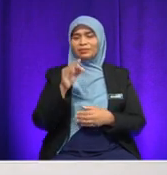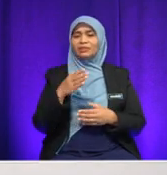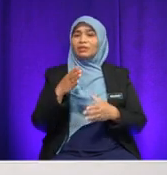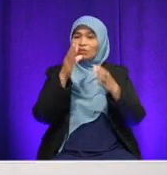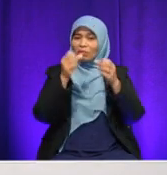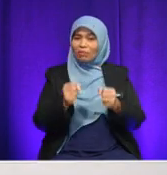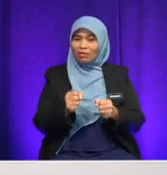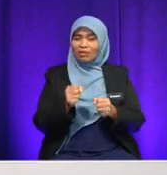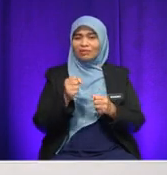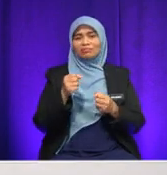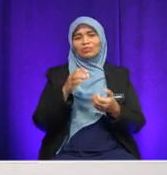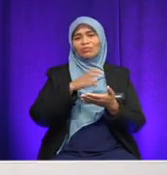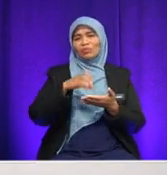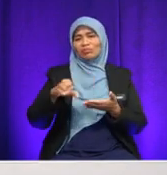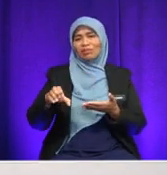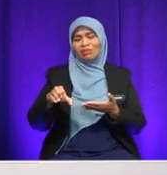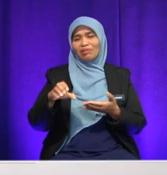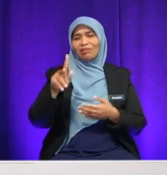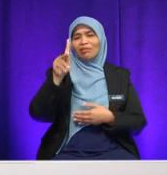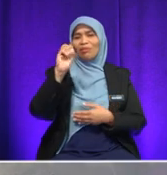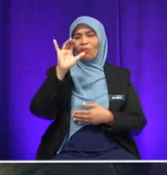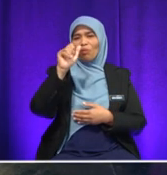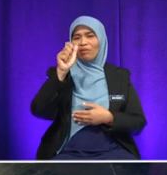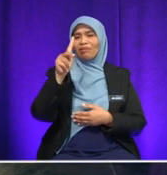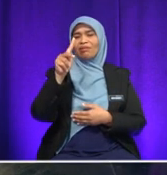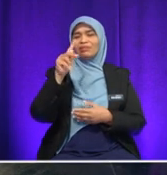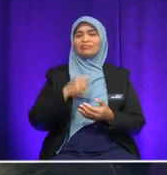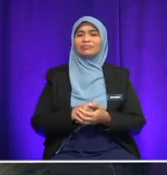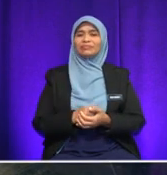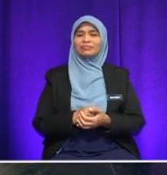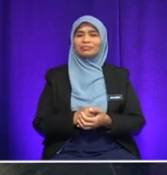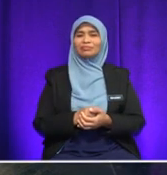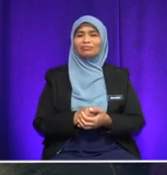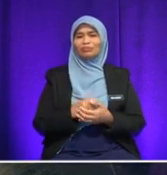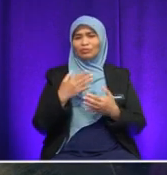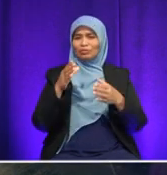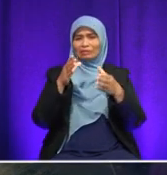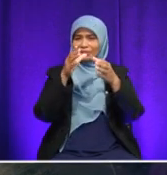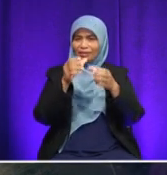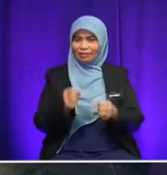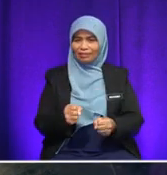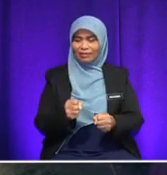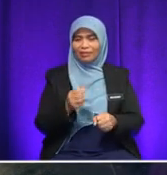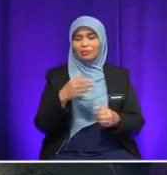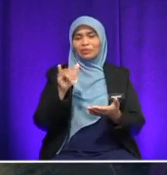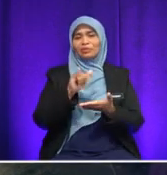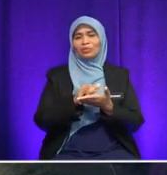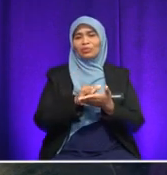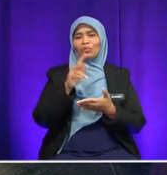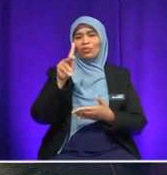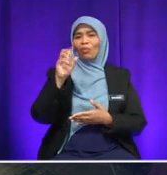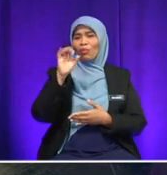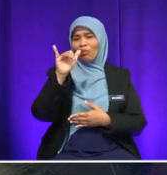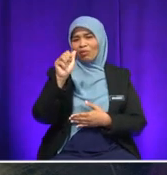pula koyak di sana sini, koyak di lutut, di peha. Dahlah ketat sendat, koyak lagi. Okey. Dan